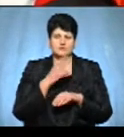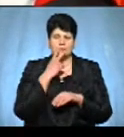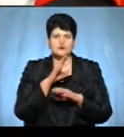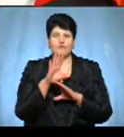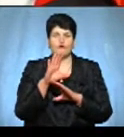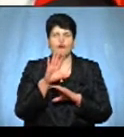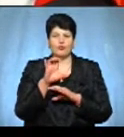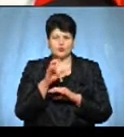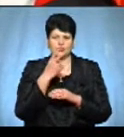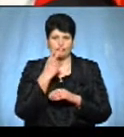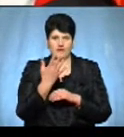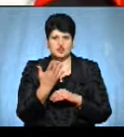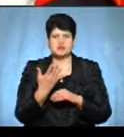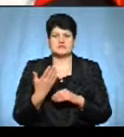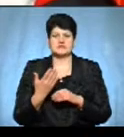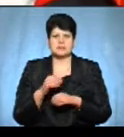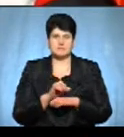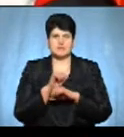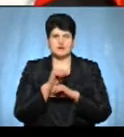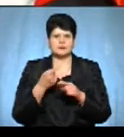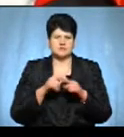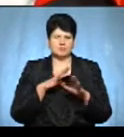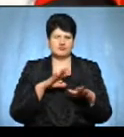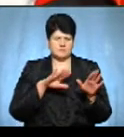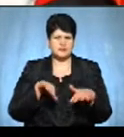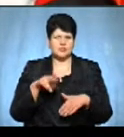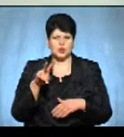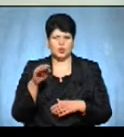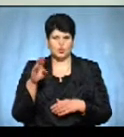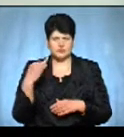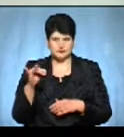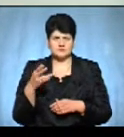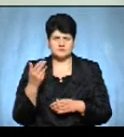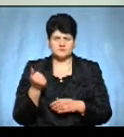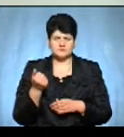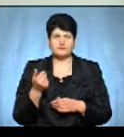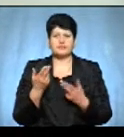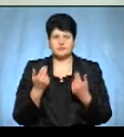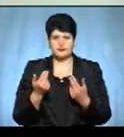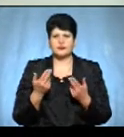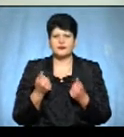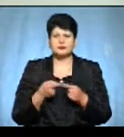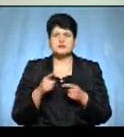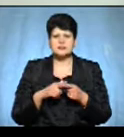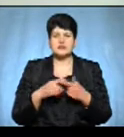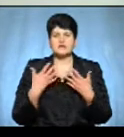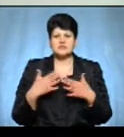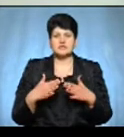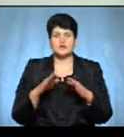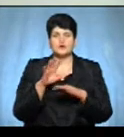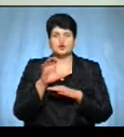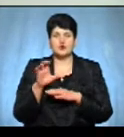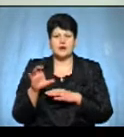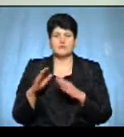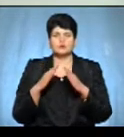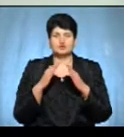екрані фотографії ваші з Майдану. Це вже було набагато пізніше, в лютому, я так розумію, правильно? Так, це вже фотографії з будинку